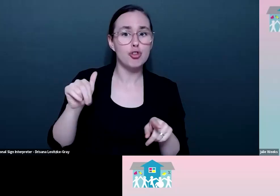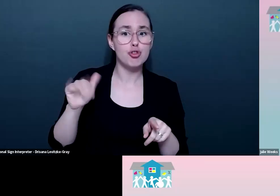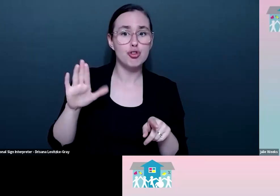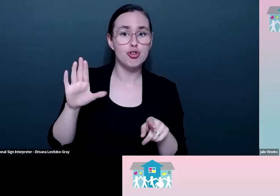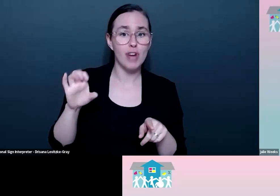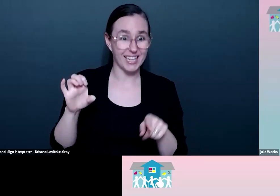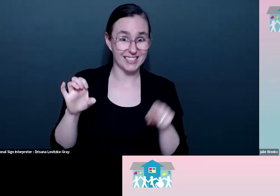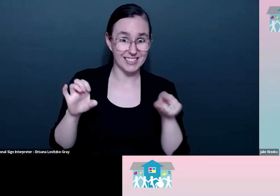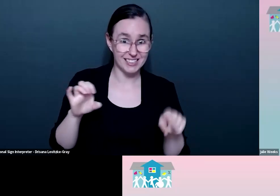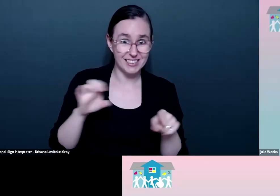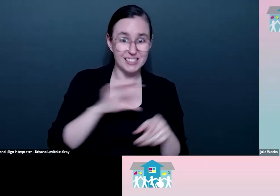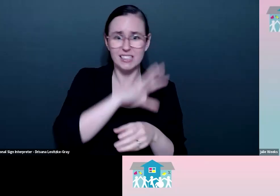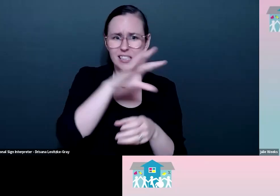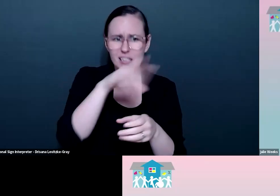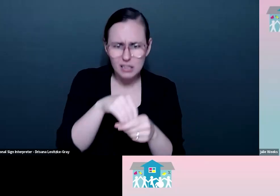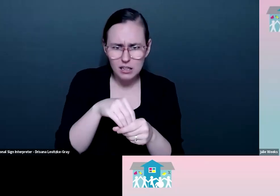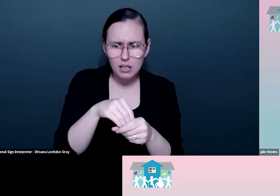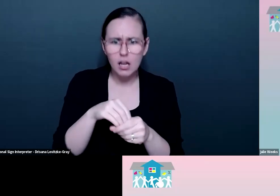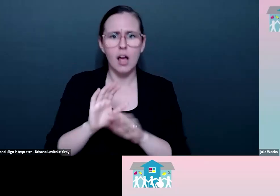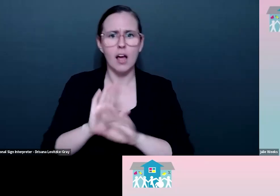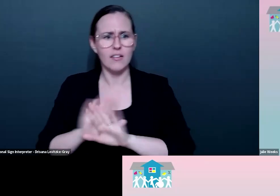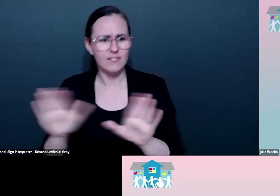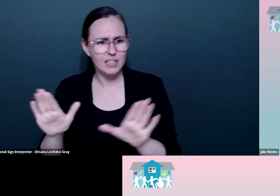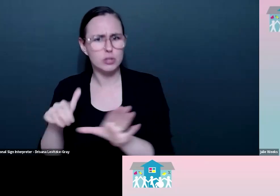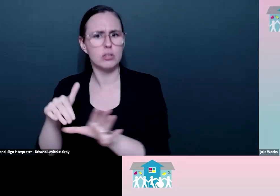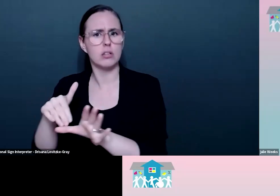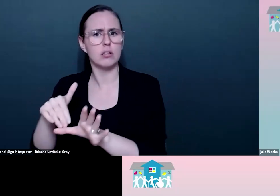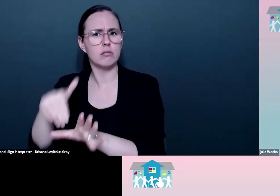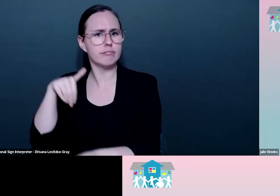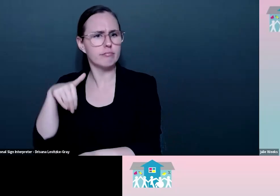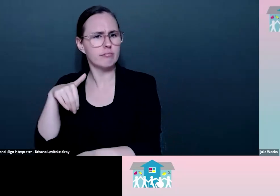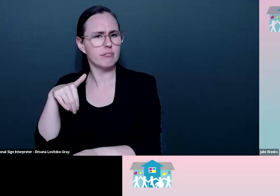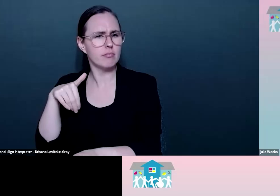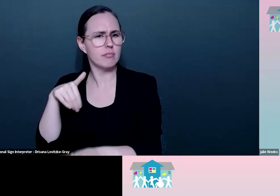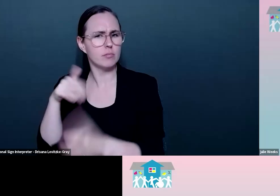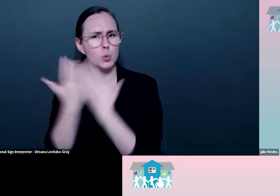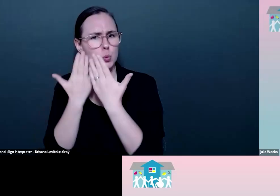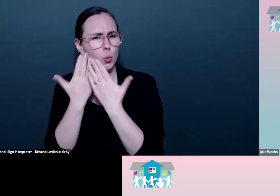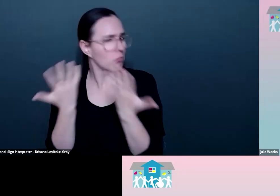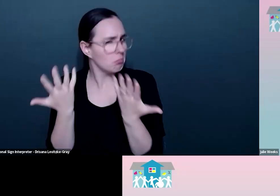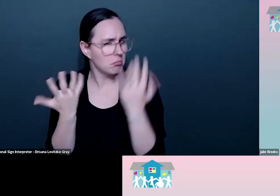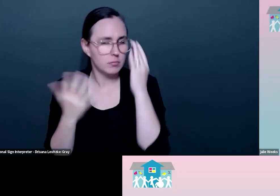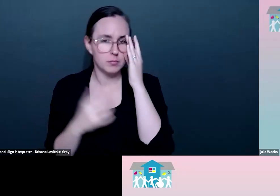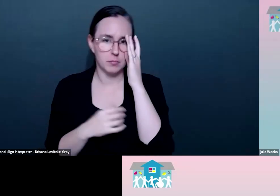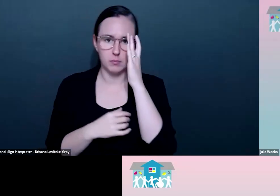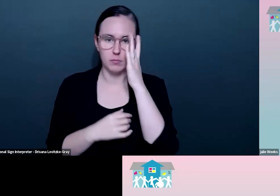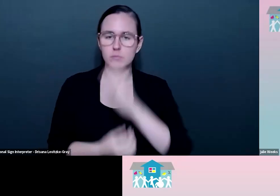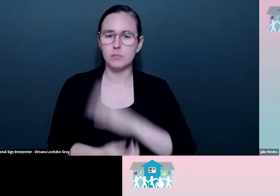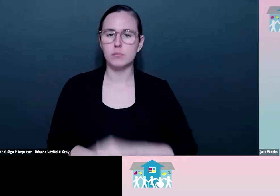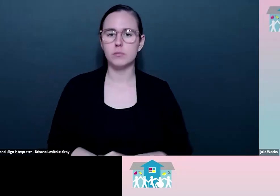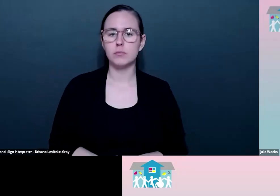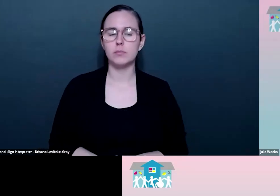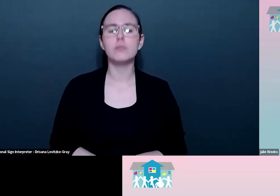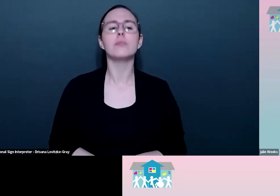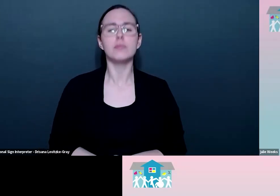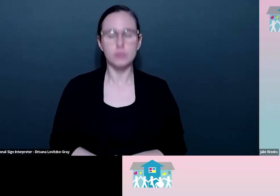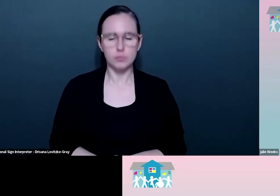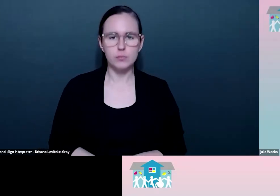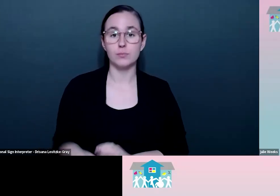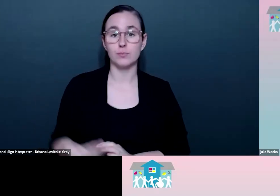alors ceci inclut comme nous avons parlé, dans les différents topics, les différents sujets que nous allons